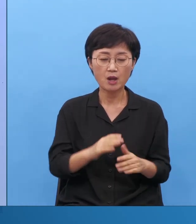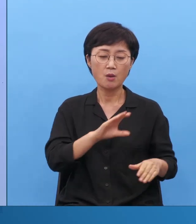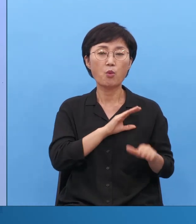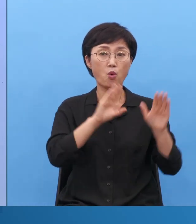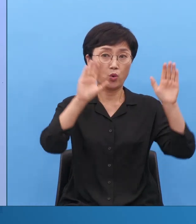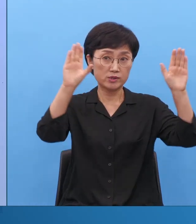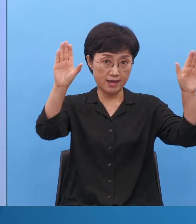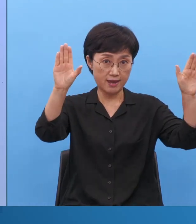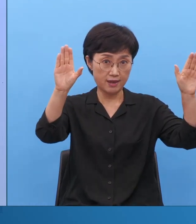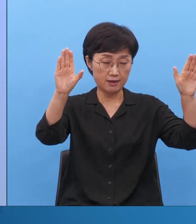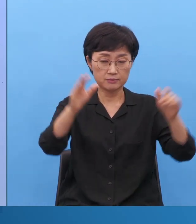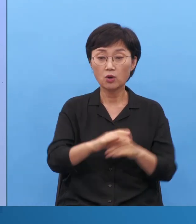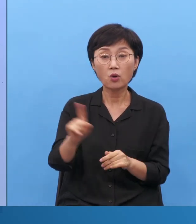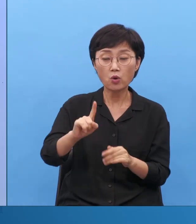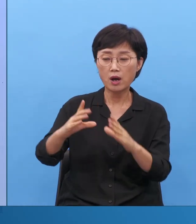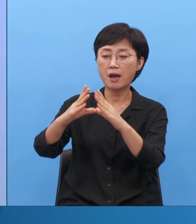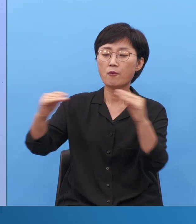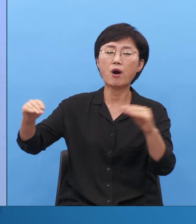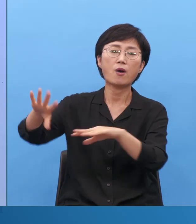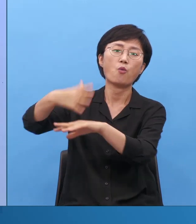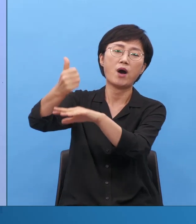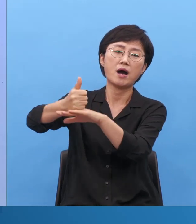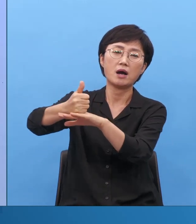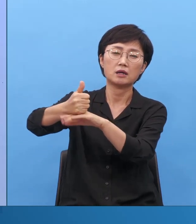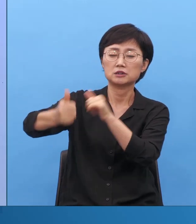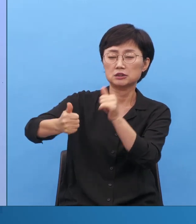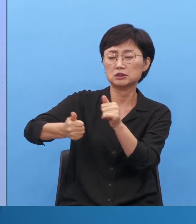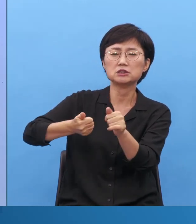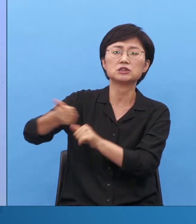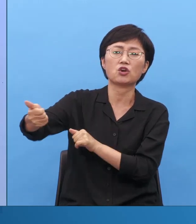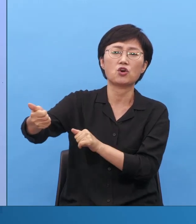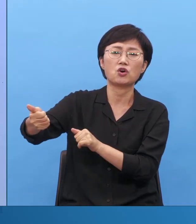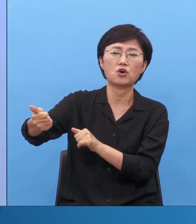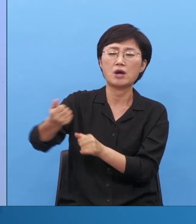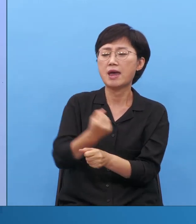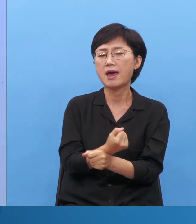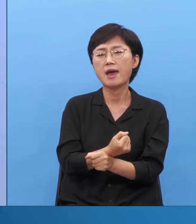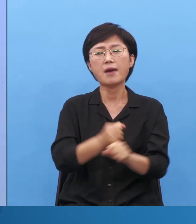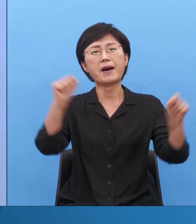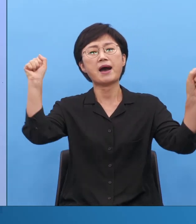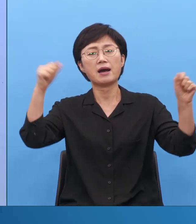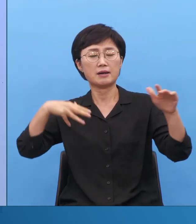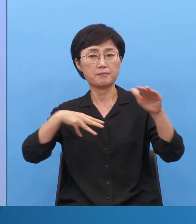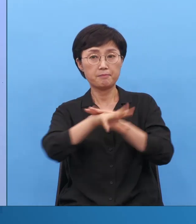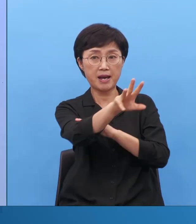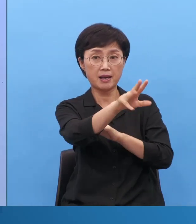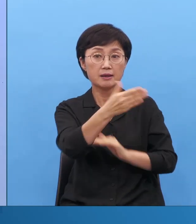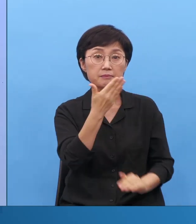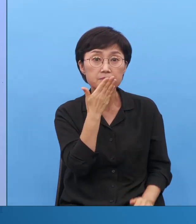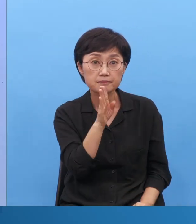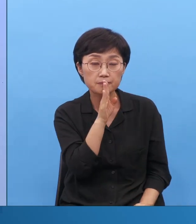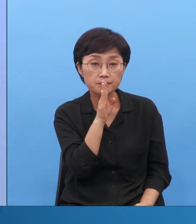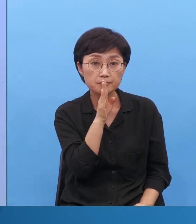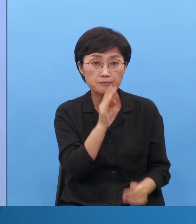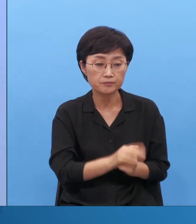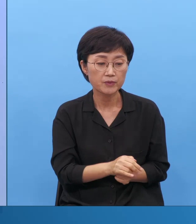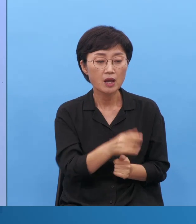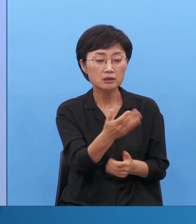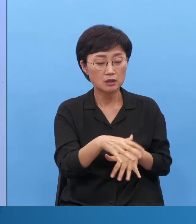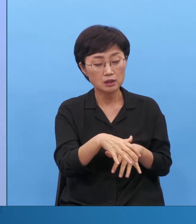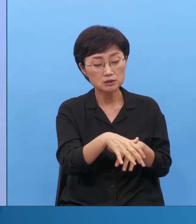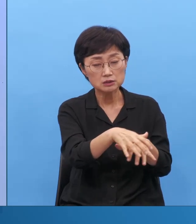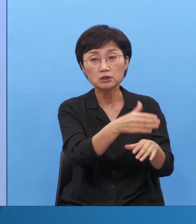민족을 해방시켰습니다. Moses overcame Pharaoh, and he was able to bring the Israelites out to freedom. 이스라엘 나라 최대 위기가 또 왔을